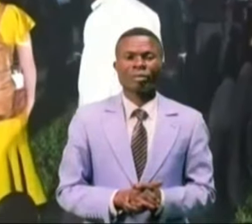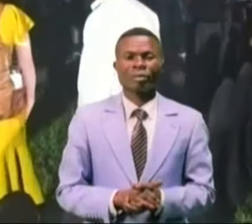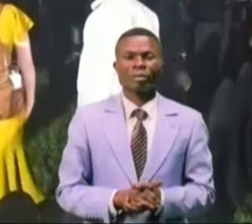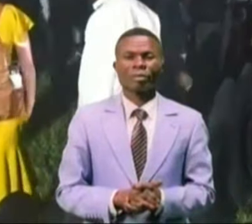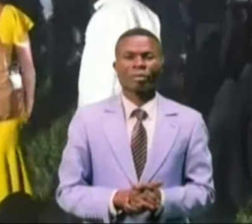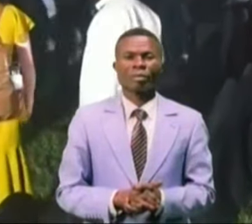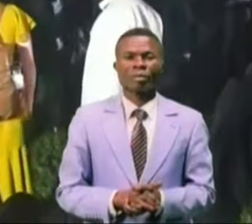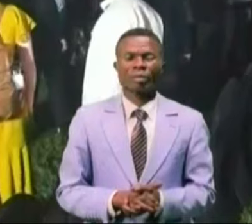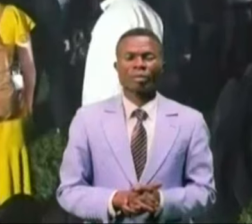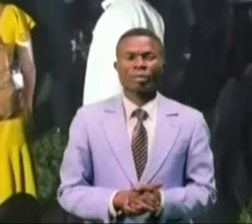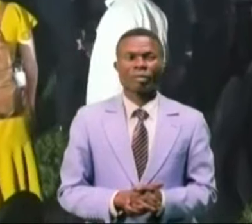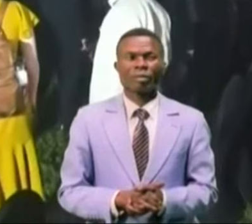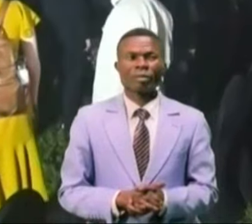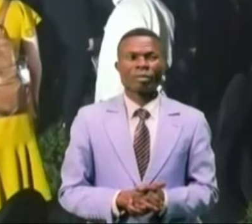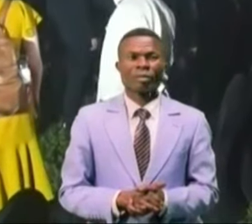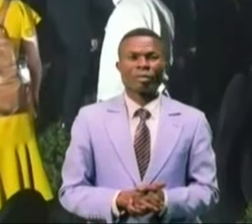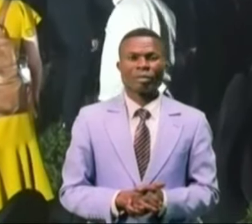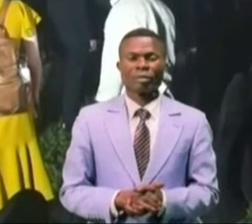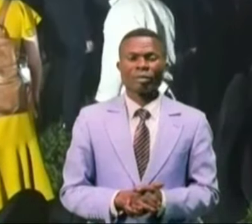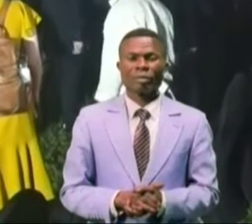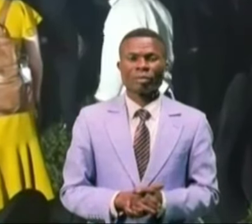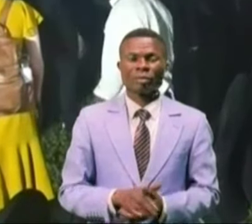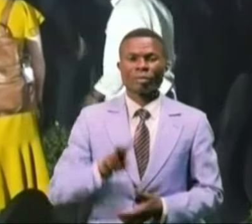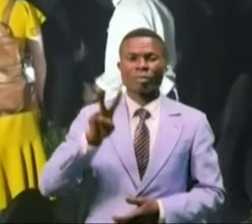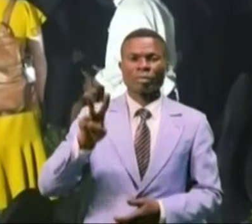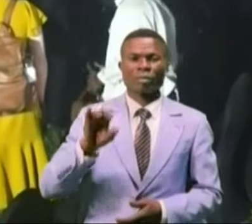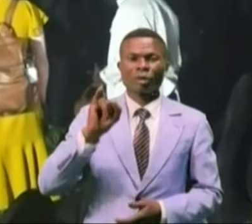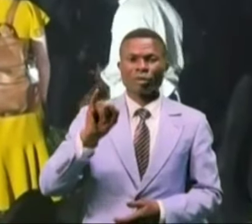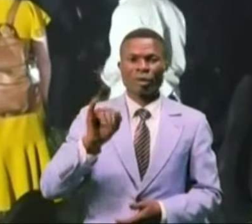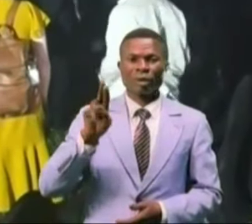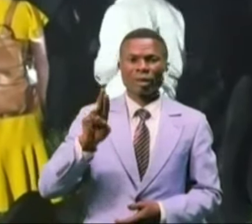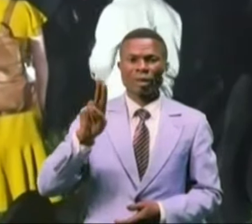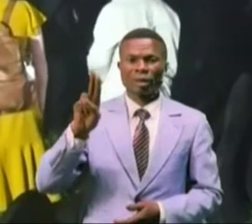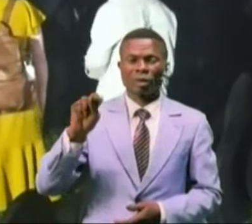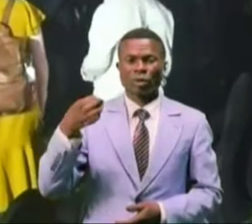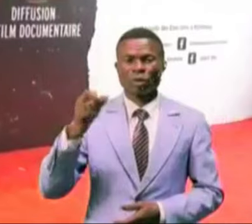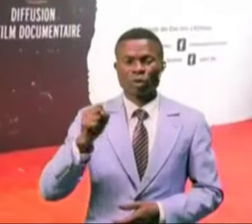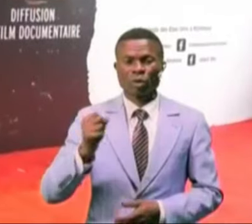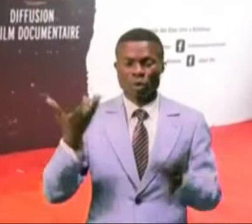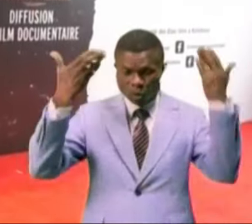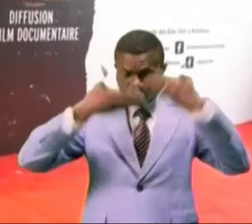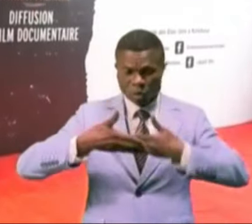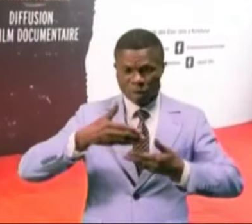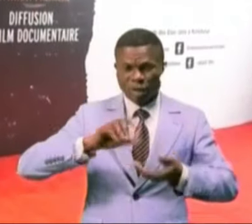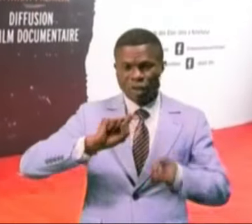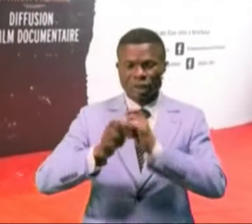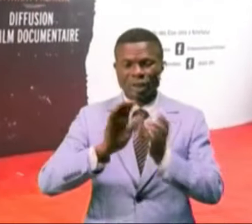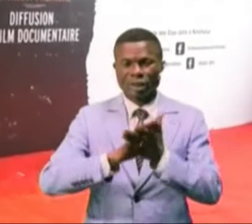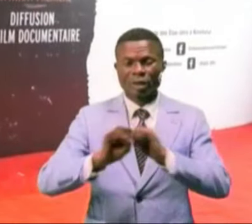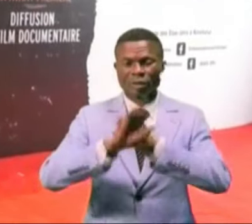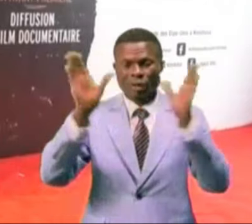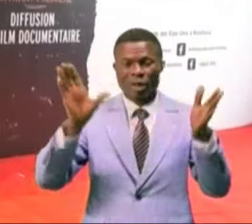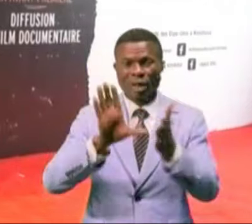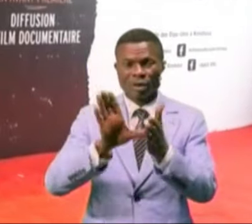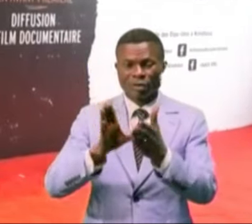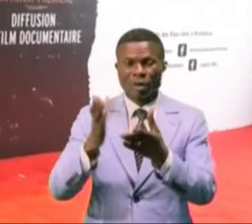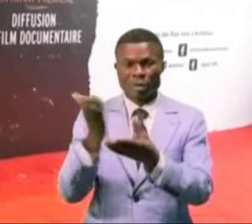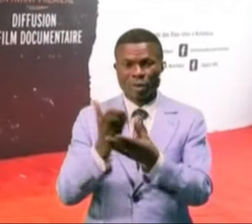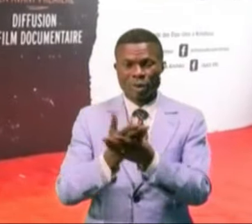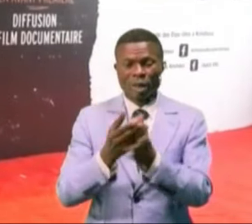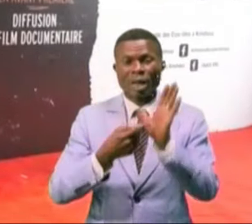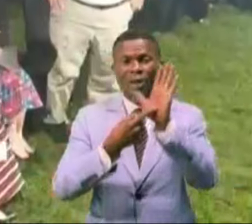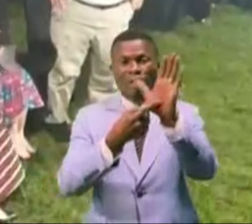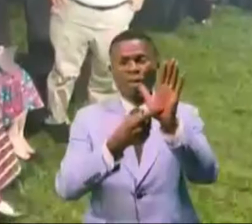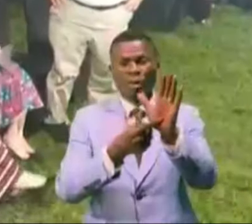kenina Virunga Energie de l'obscurité à la lumière un film documentaire qui retrace